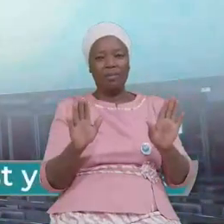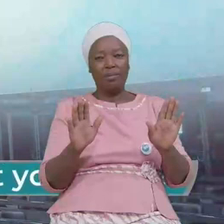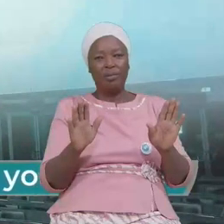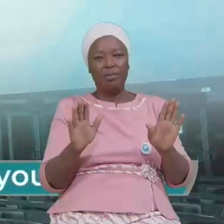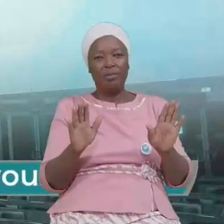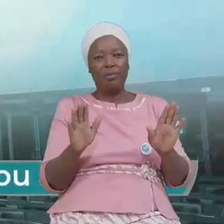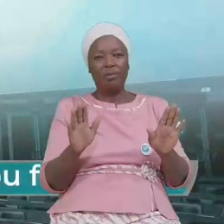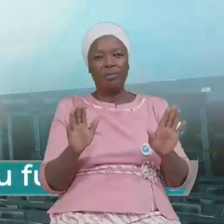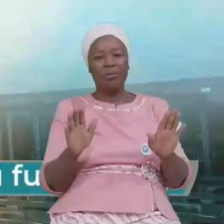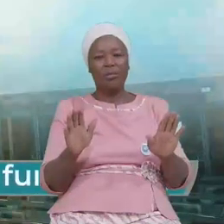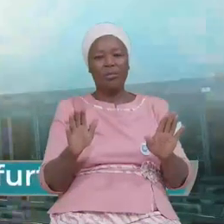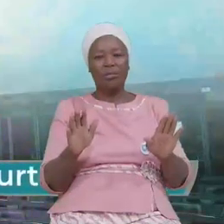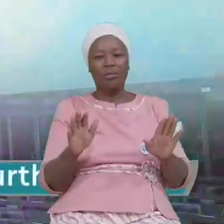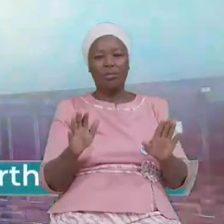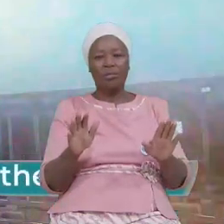2 dimanche à venir,